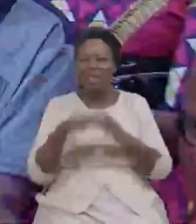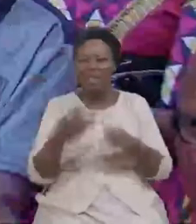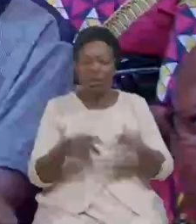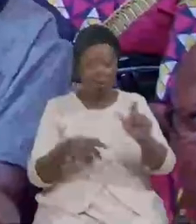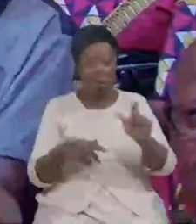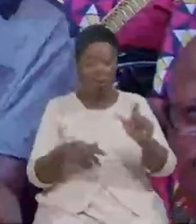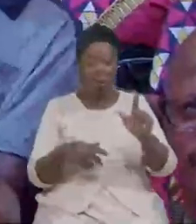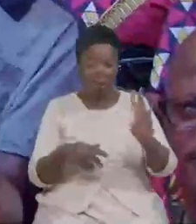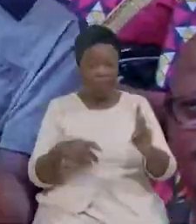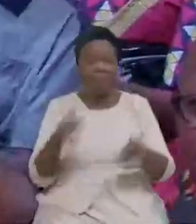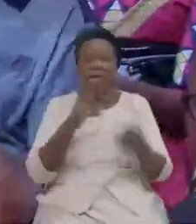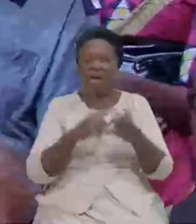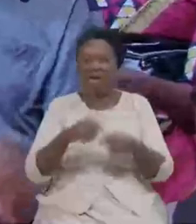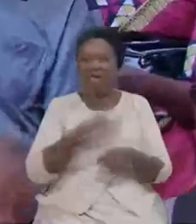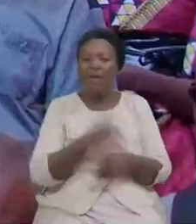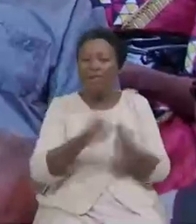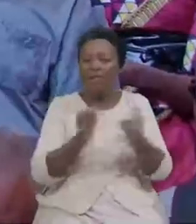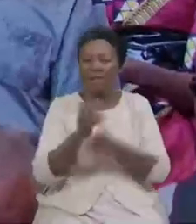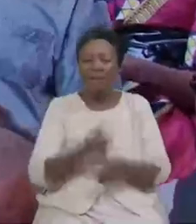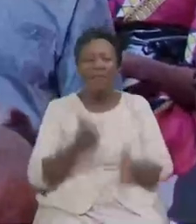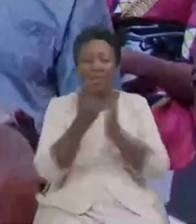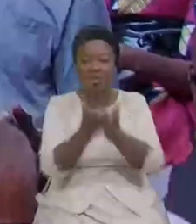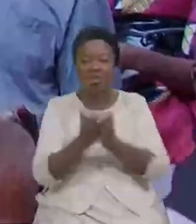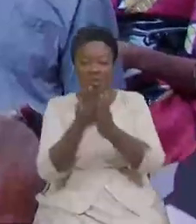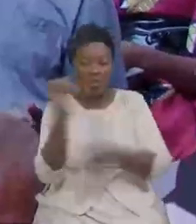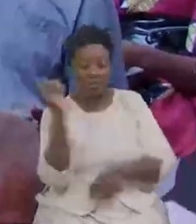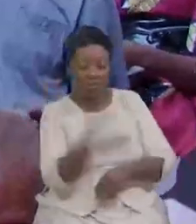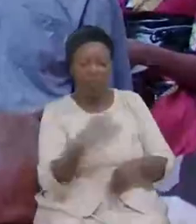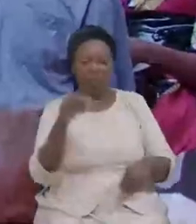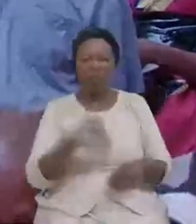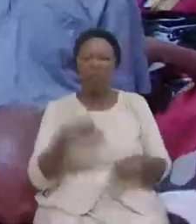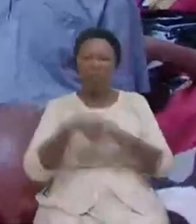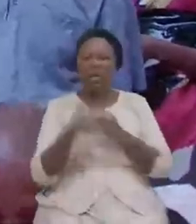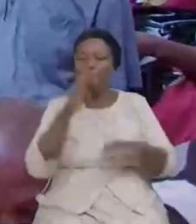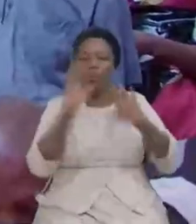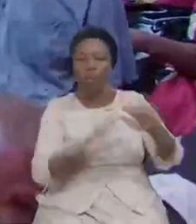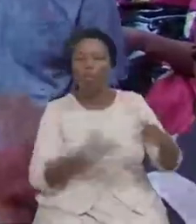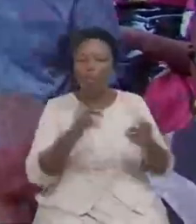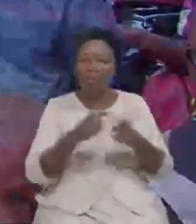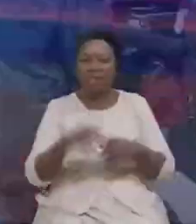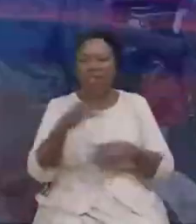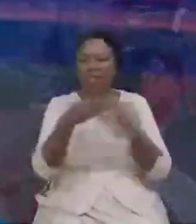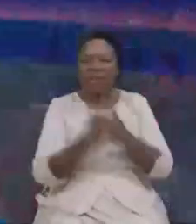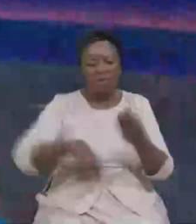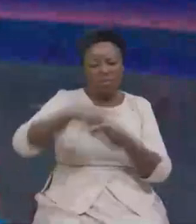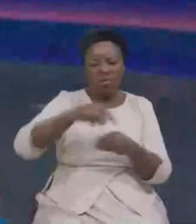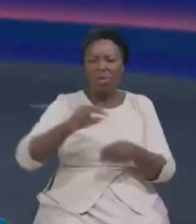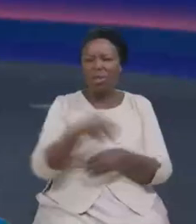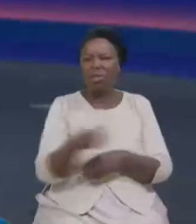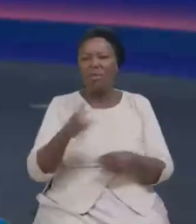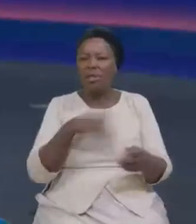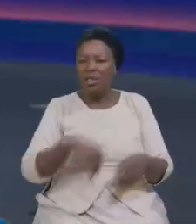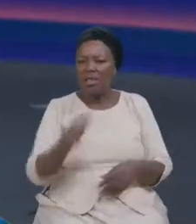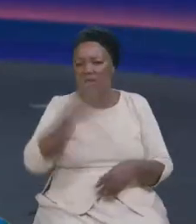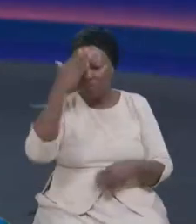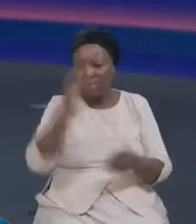mer. Pas d'espoir de survie. Mais nous savons que Dieu lui-même, qui est